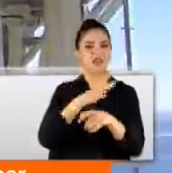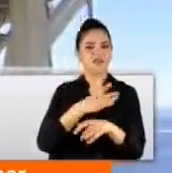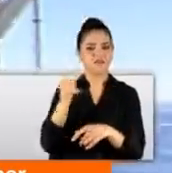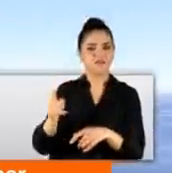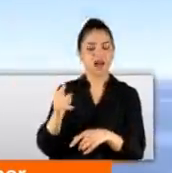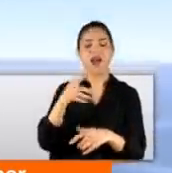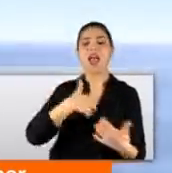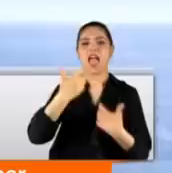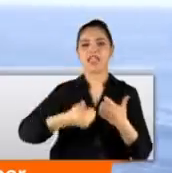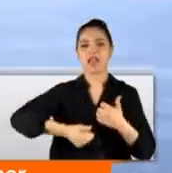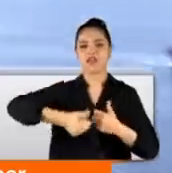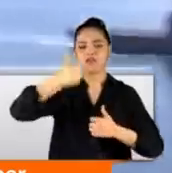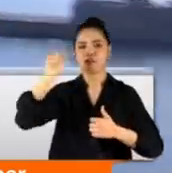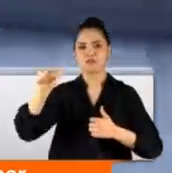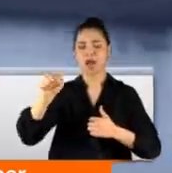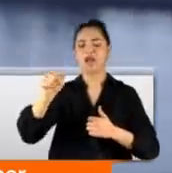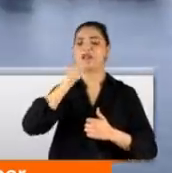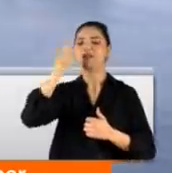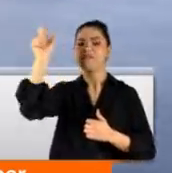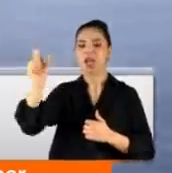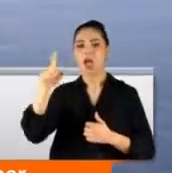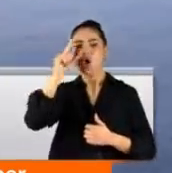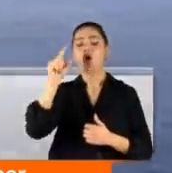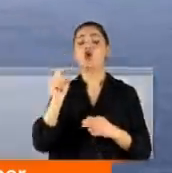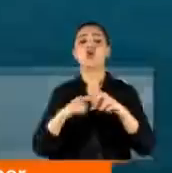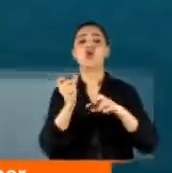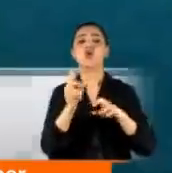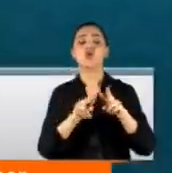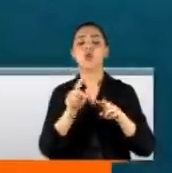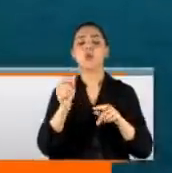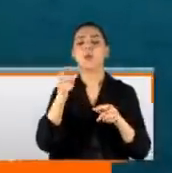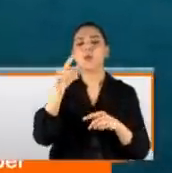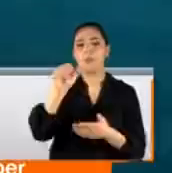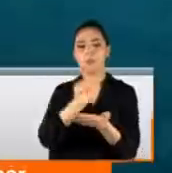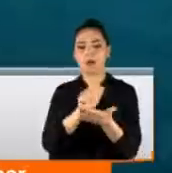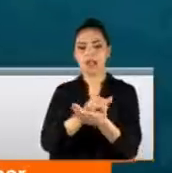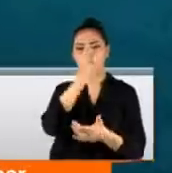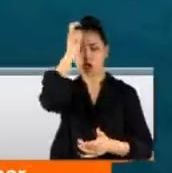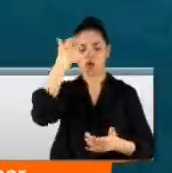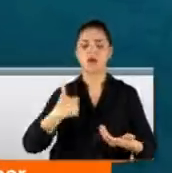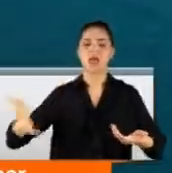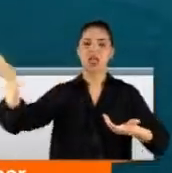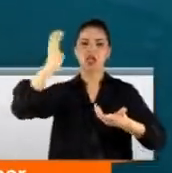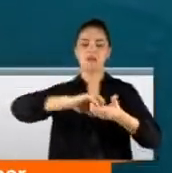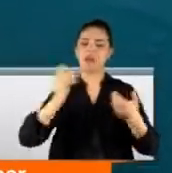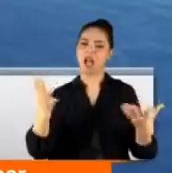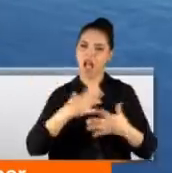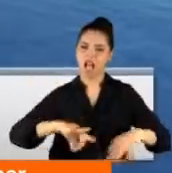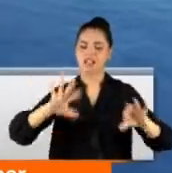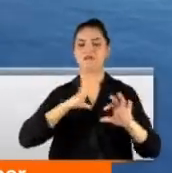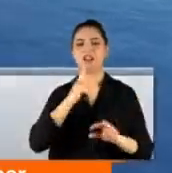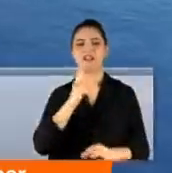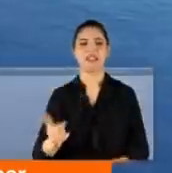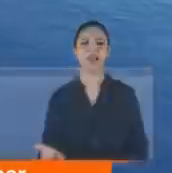ki Enerji Bakanı Yuval Steinitz Rum basınına verdiği röportajda Türkiye ile işbirliğine hazır olduklarını söyledi.